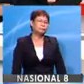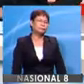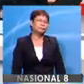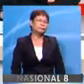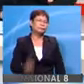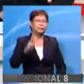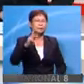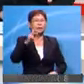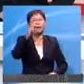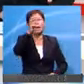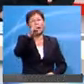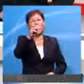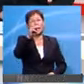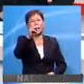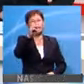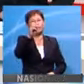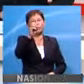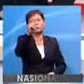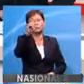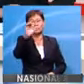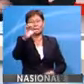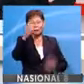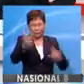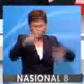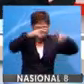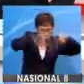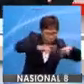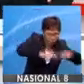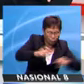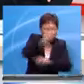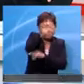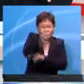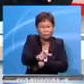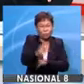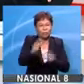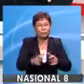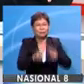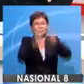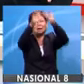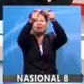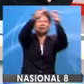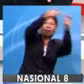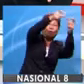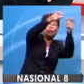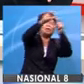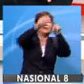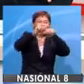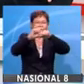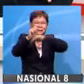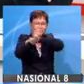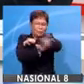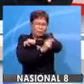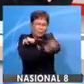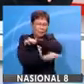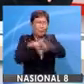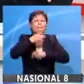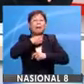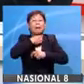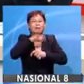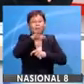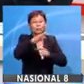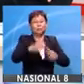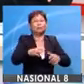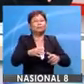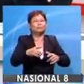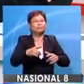Kementerian pelancongan dan kebudayaan sedang menjalankan kajian bagi mencalonkan menara condong dan taman Negeri Royal belom di Perak untuk diangkat